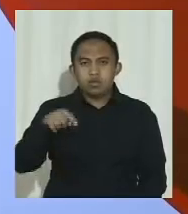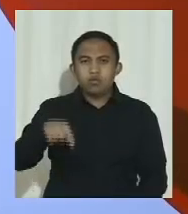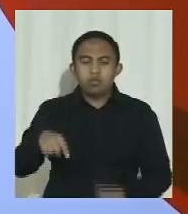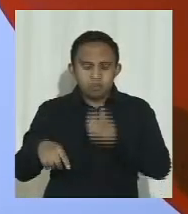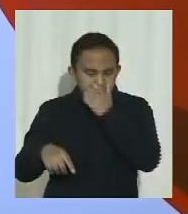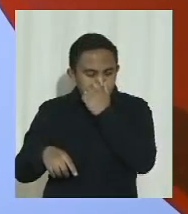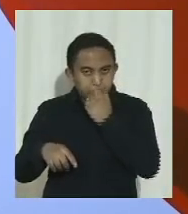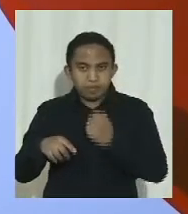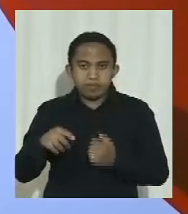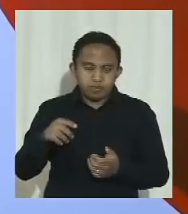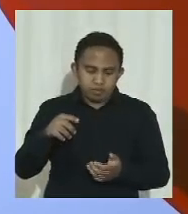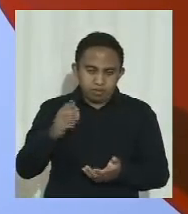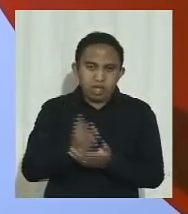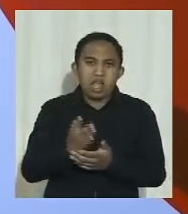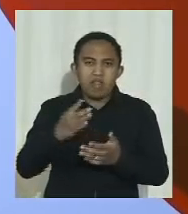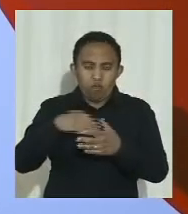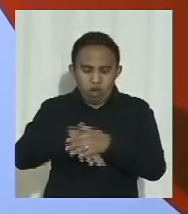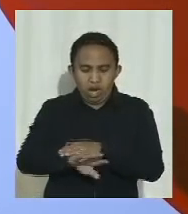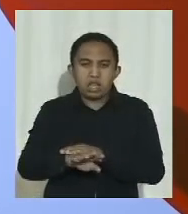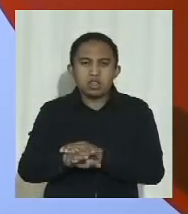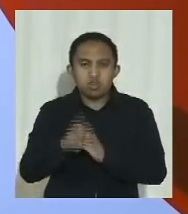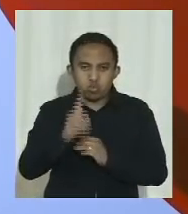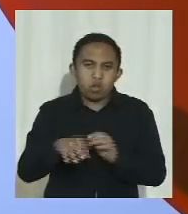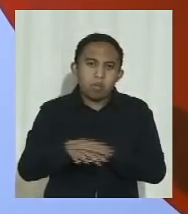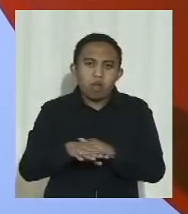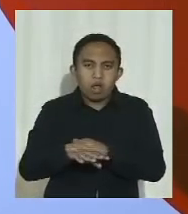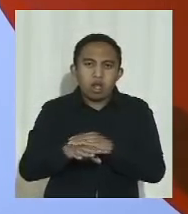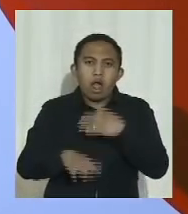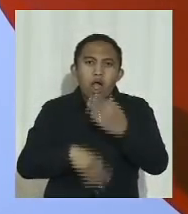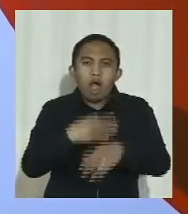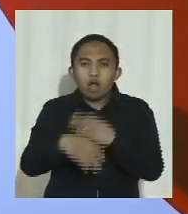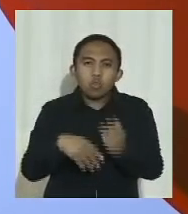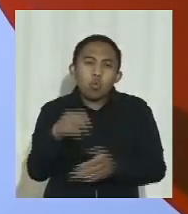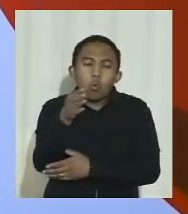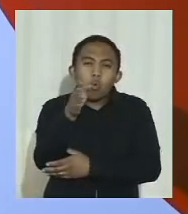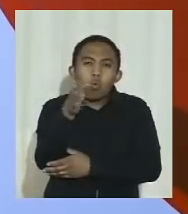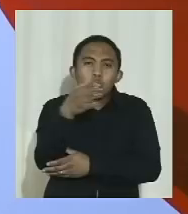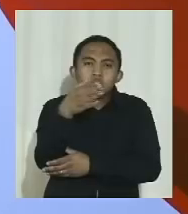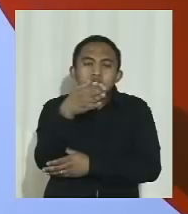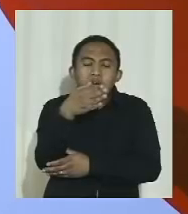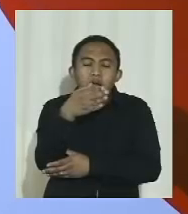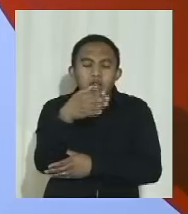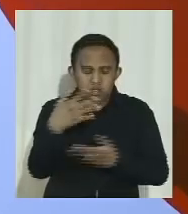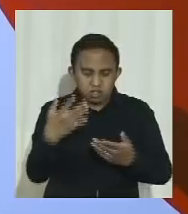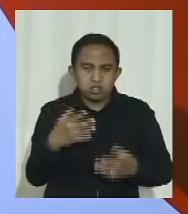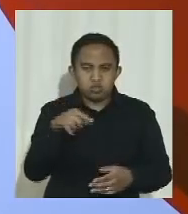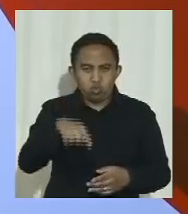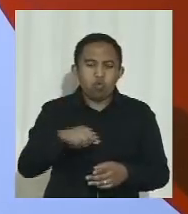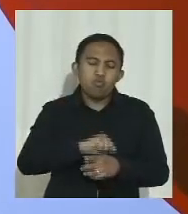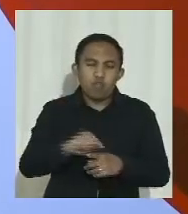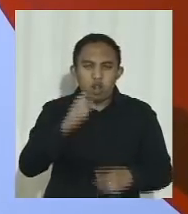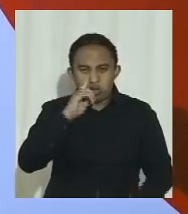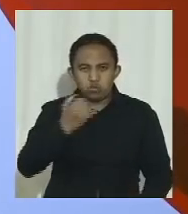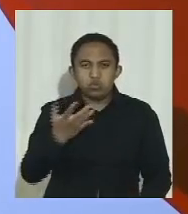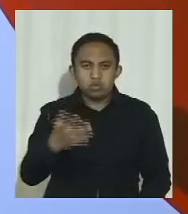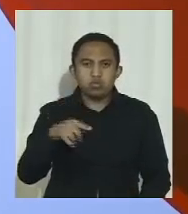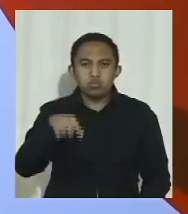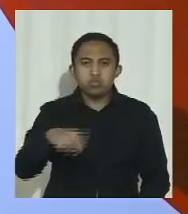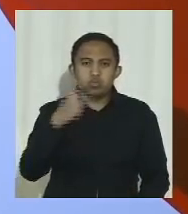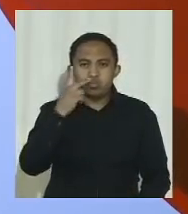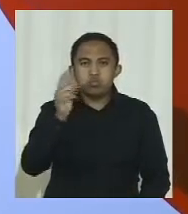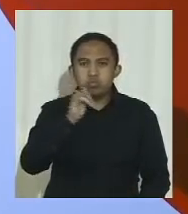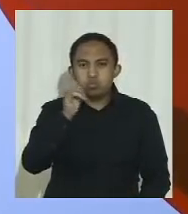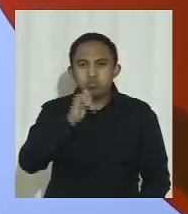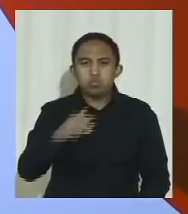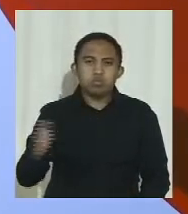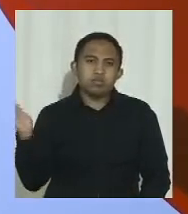fotoana hananganan-tsaina ho an'ny vahoaka malagasy moa raha vao miantomboka ny volana jona tahaka izao. Aurélie Arafiringa sy